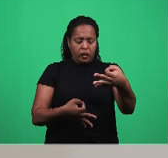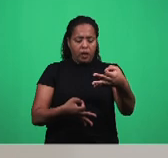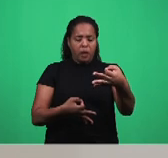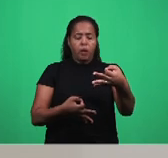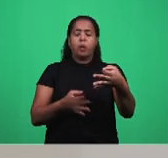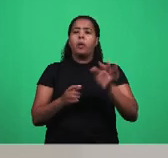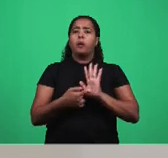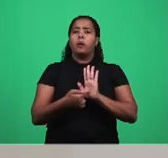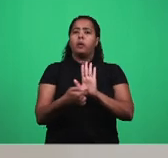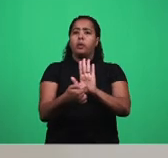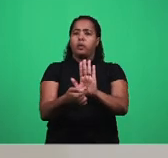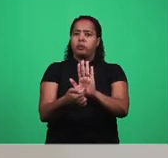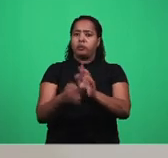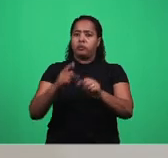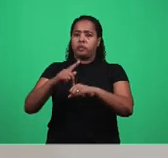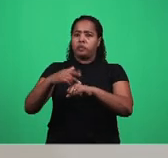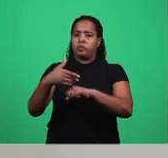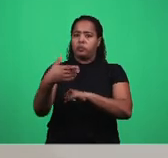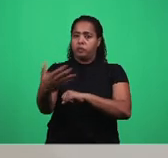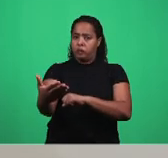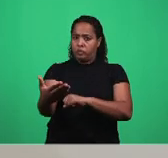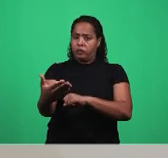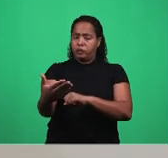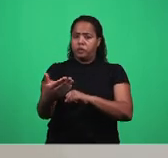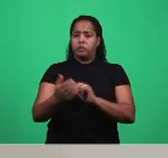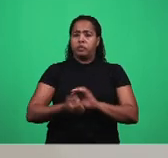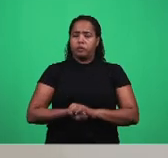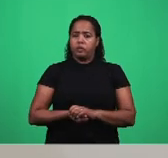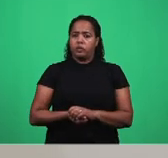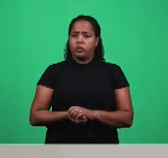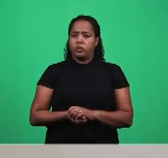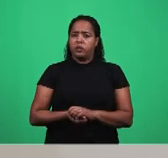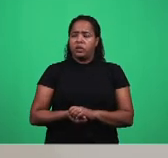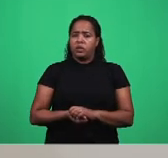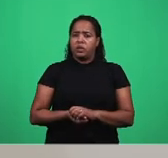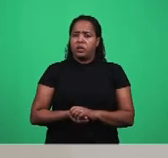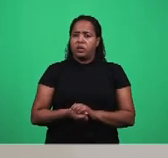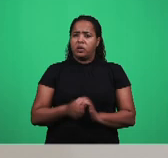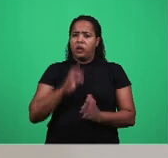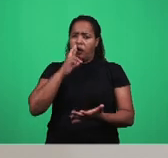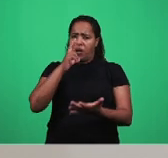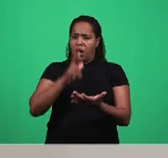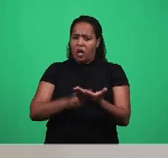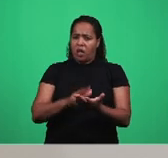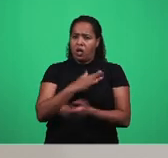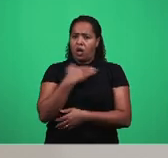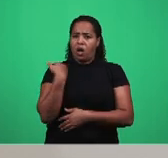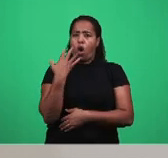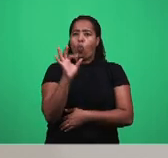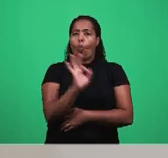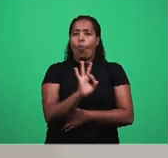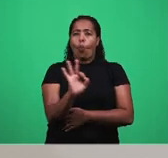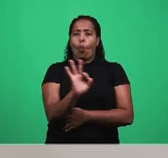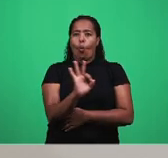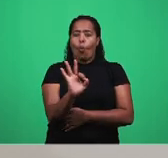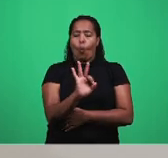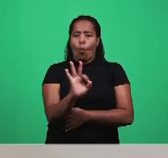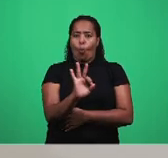l'étranger, on n'a perdu aucune personne, aucun